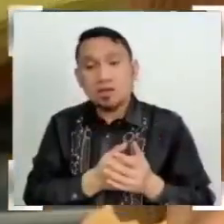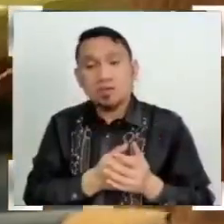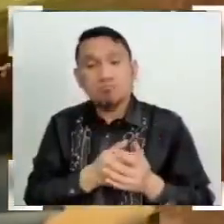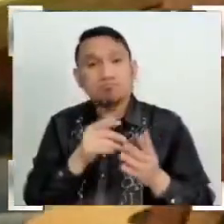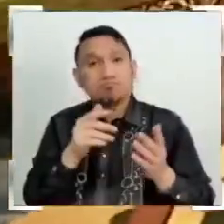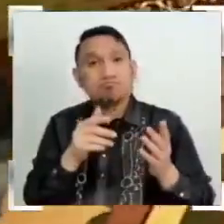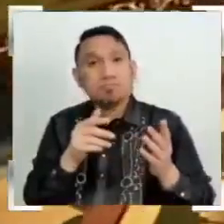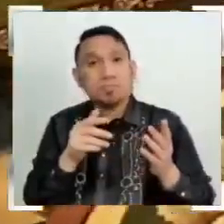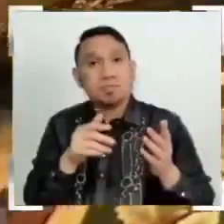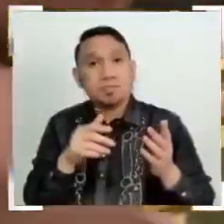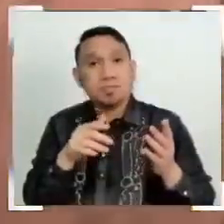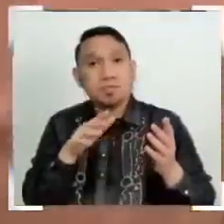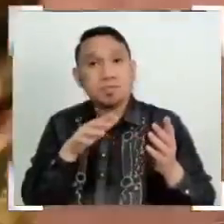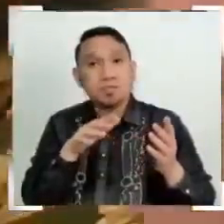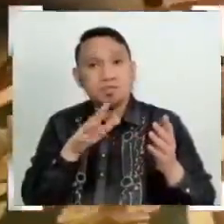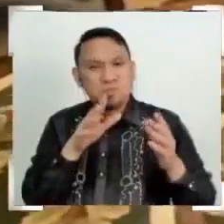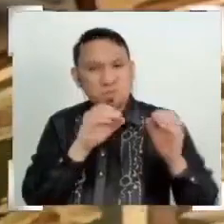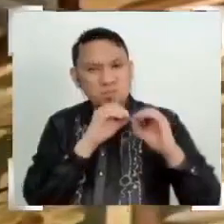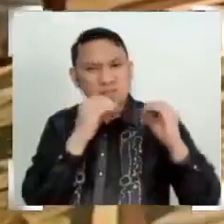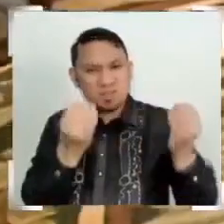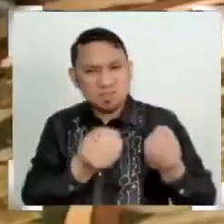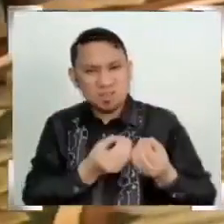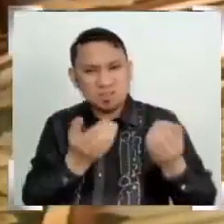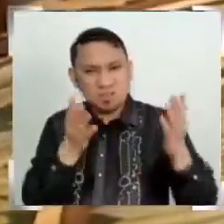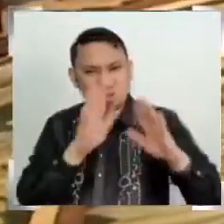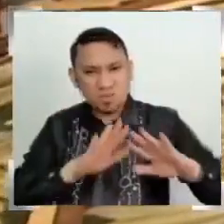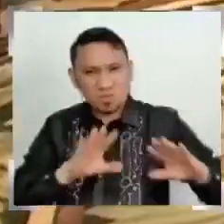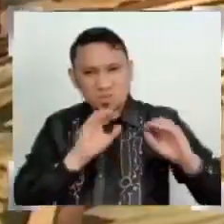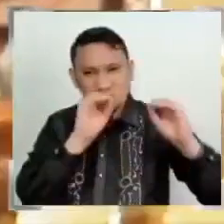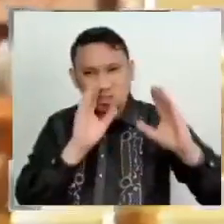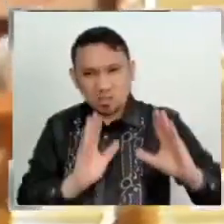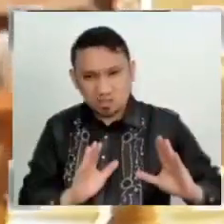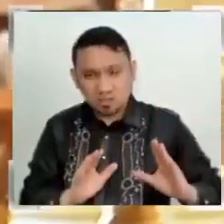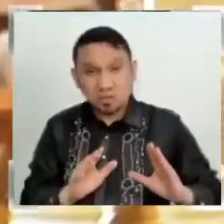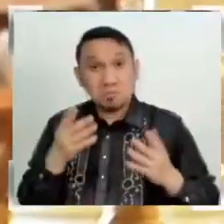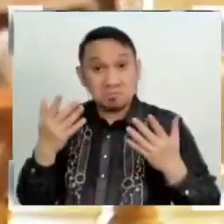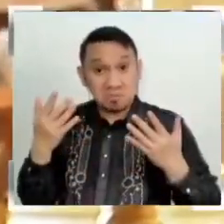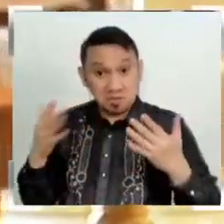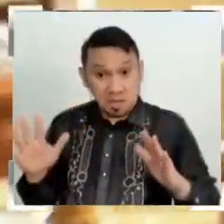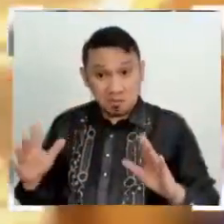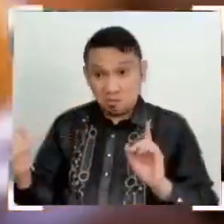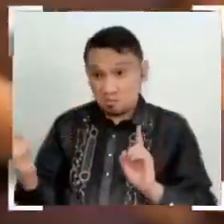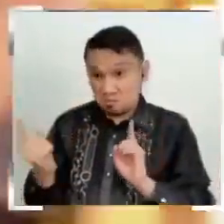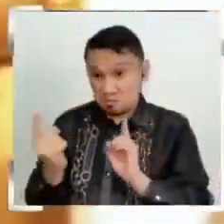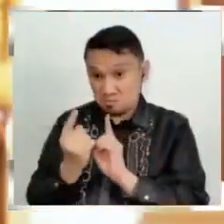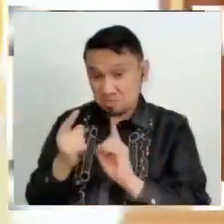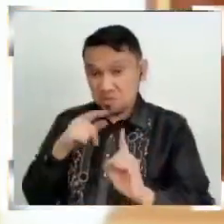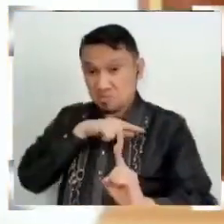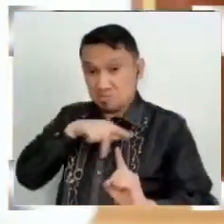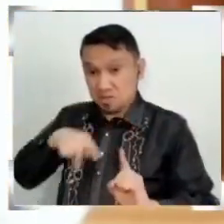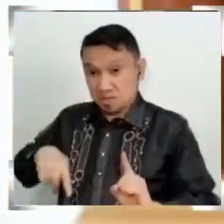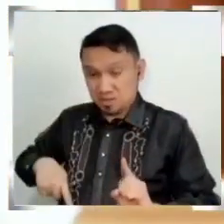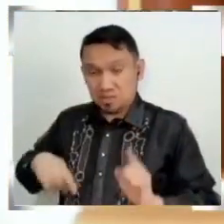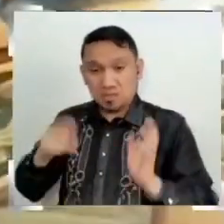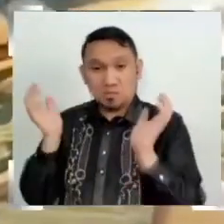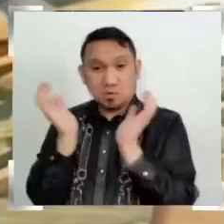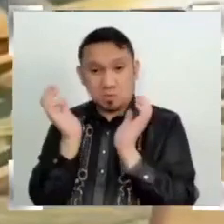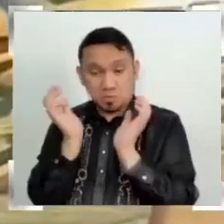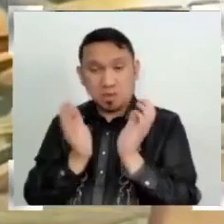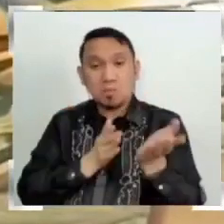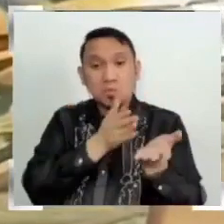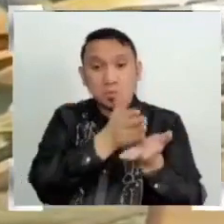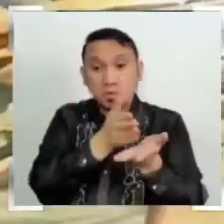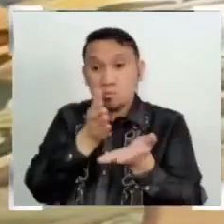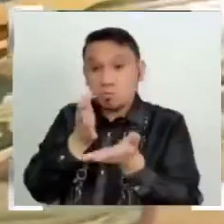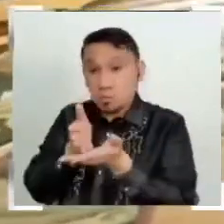Education Organization. Matapos mag-courtesy call sa Crown Prince ng Brunei, nagtungo rin siya sa ilang paaralan para mag-asalba